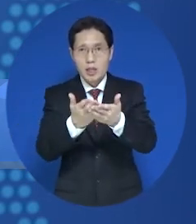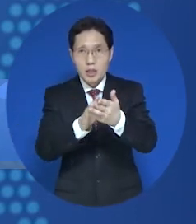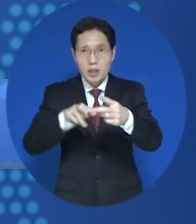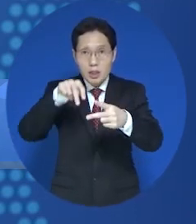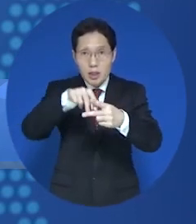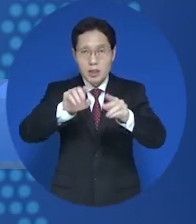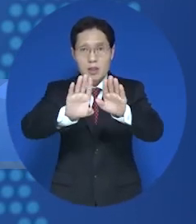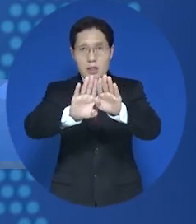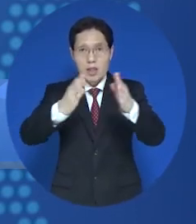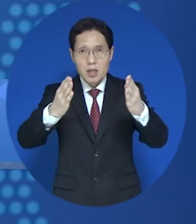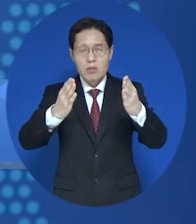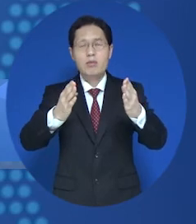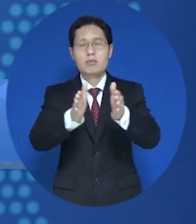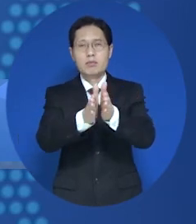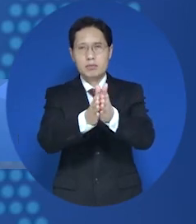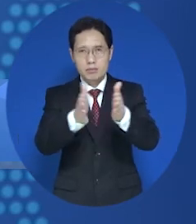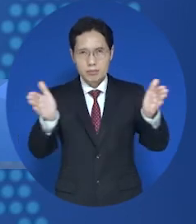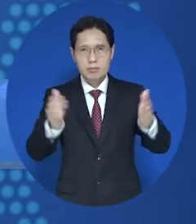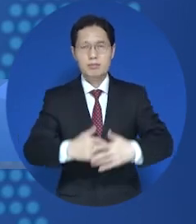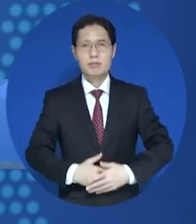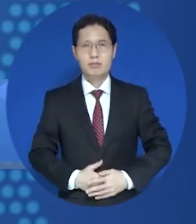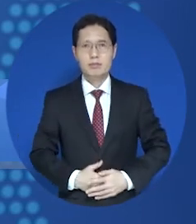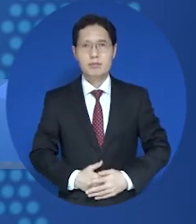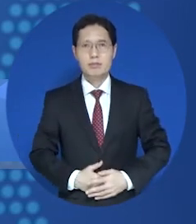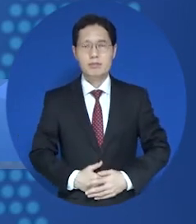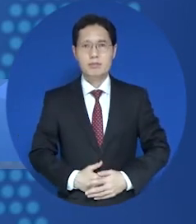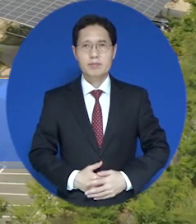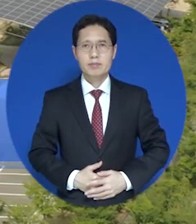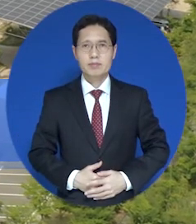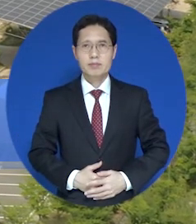개소하고 운영에 들어갔습니다.